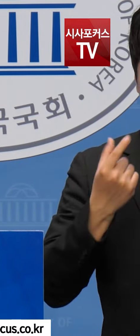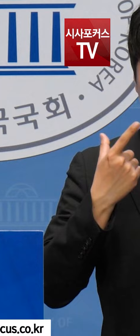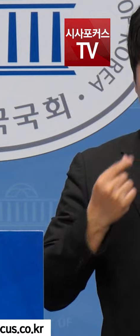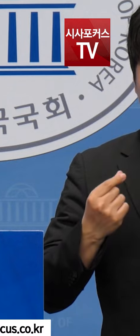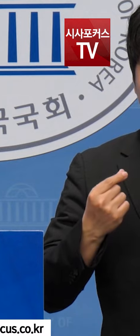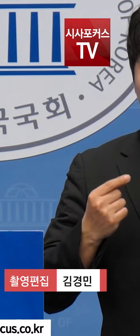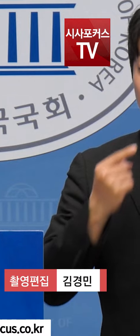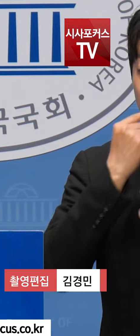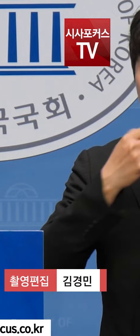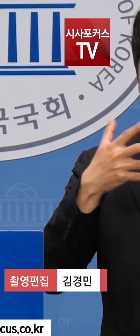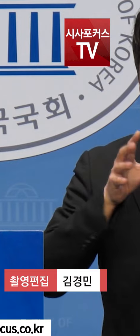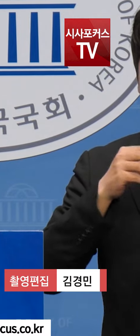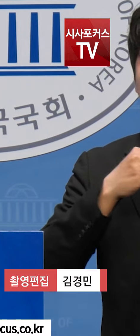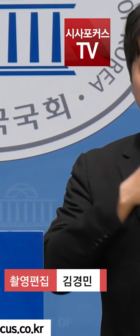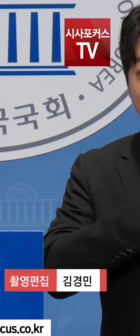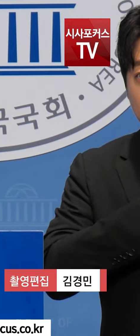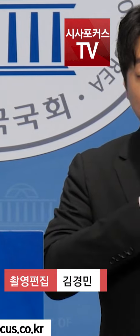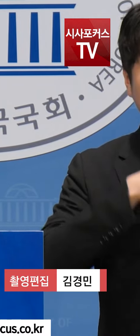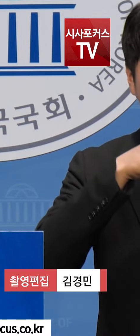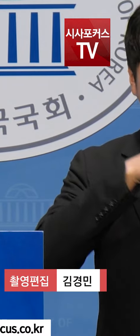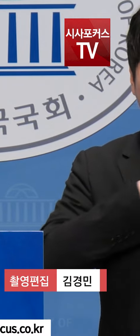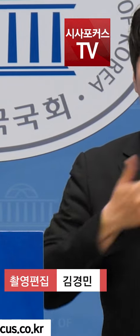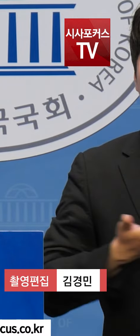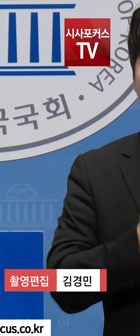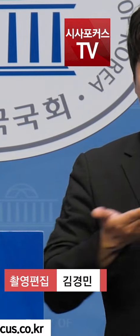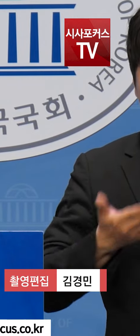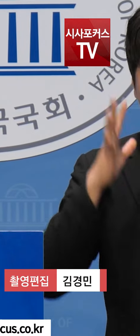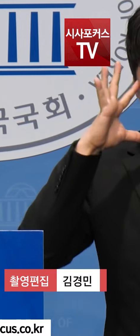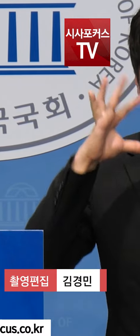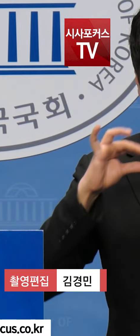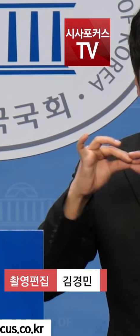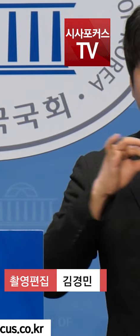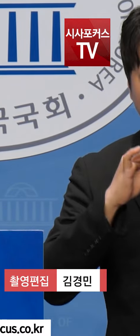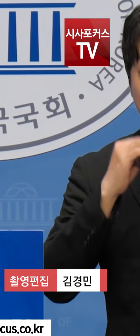의원님과 당선인의 뜻이 일치하는지 확인할 수 있는